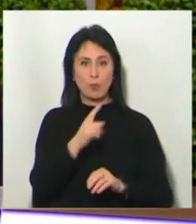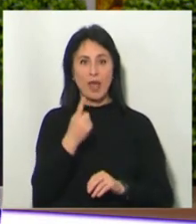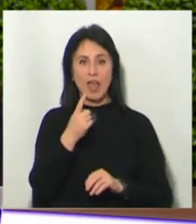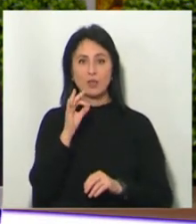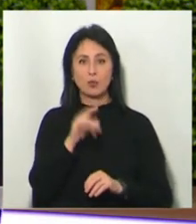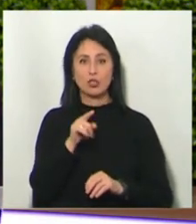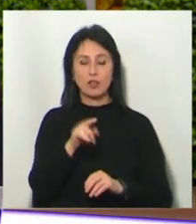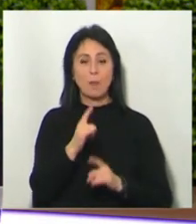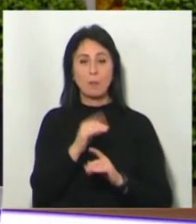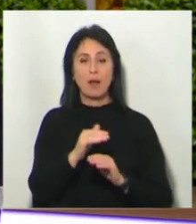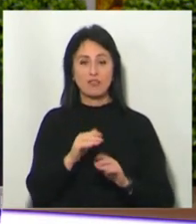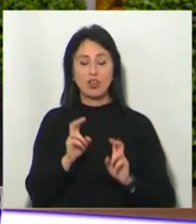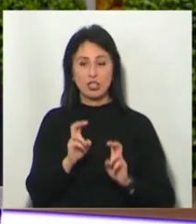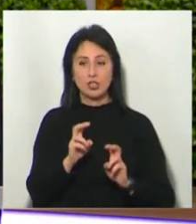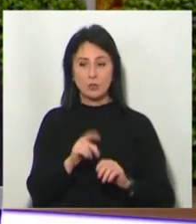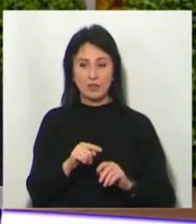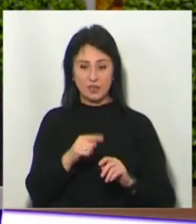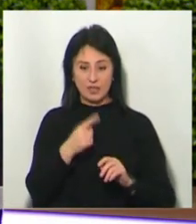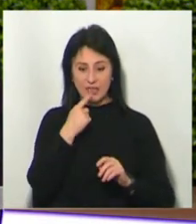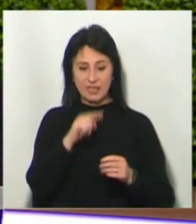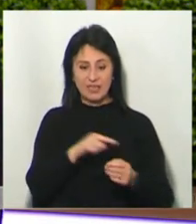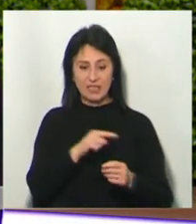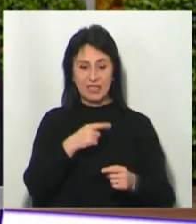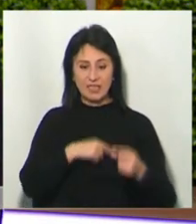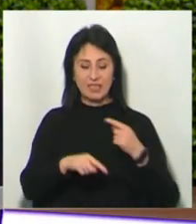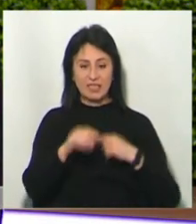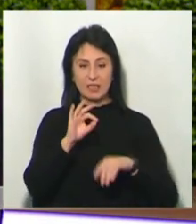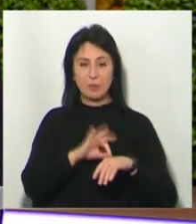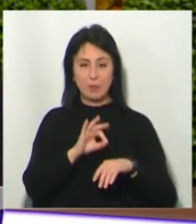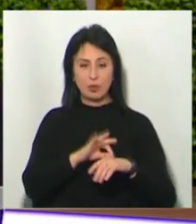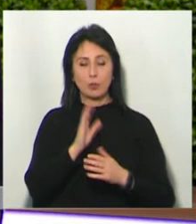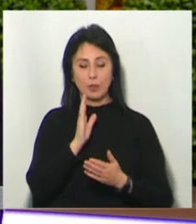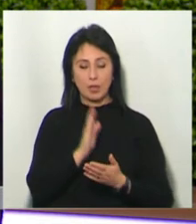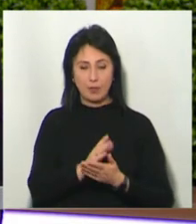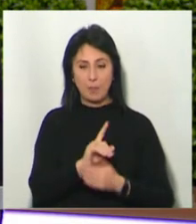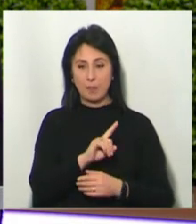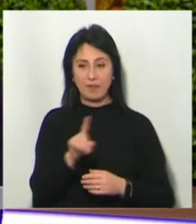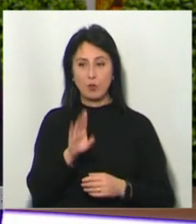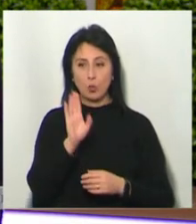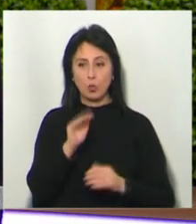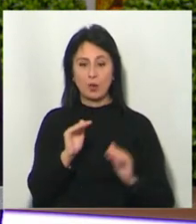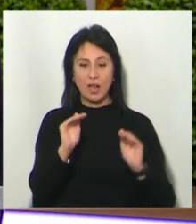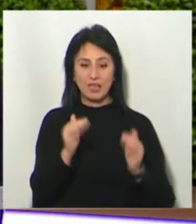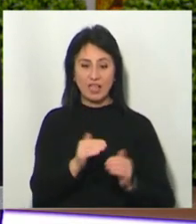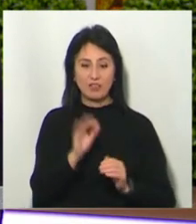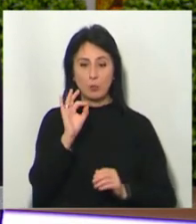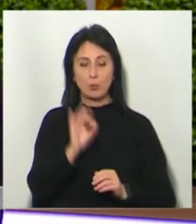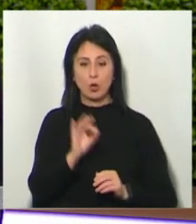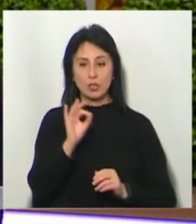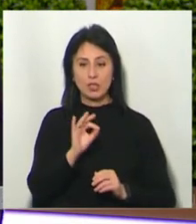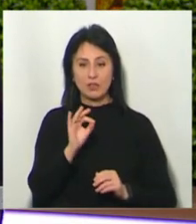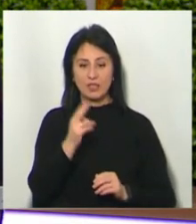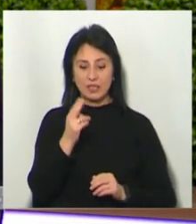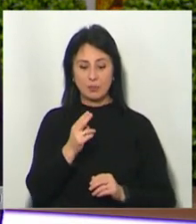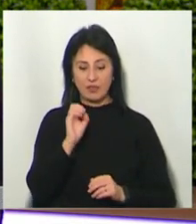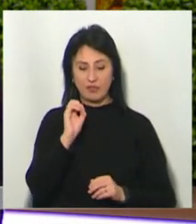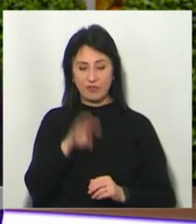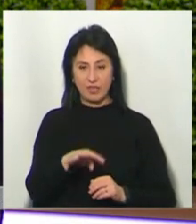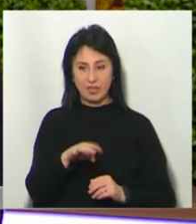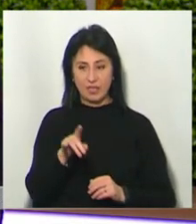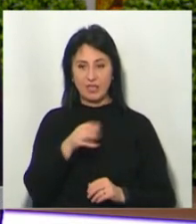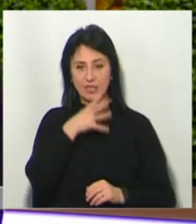არის, მაგრამ ბავშვებში სიზარღოვანი პათოლოგიები არის, მაგრამ უფრო ნაკლები პროცენტული ციფრებით